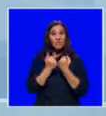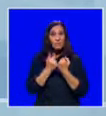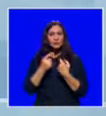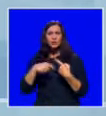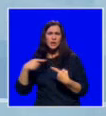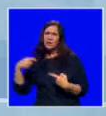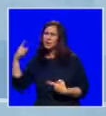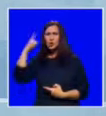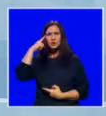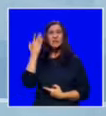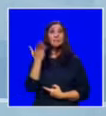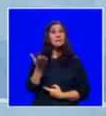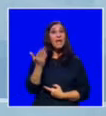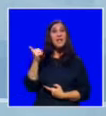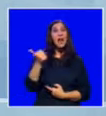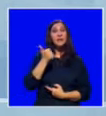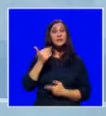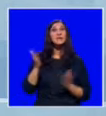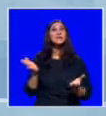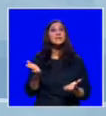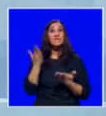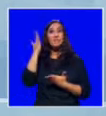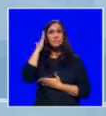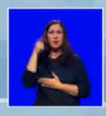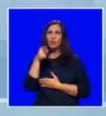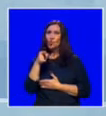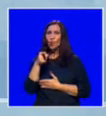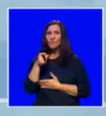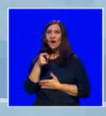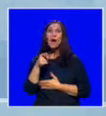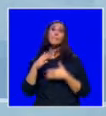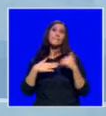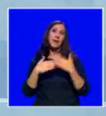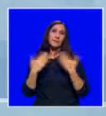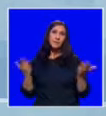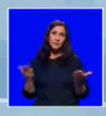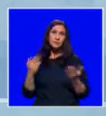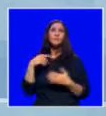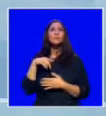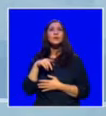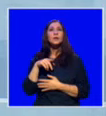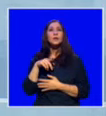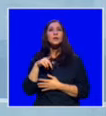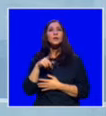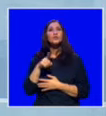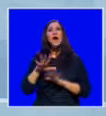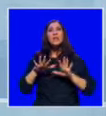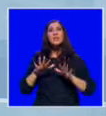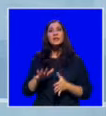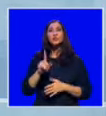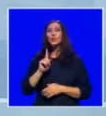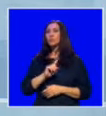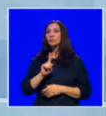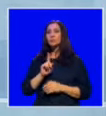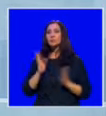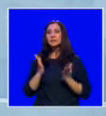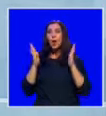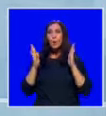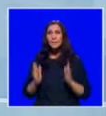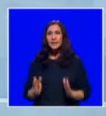традиционно, знаете, нейният лидер става премиер. Това е практиката и това е нещо, което не се